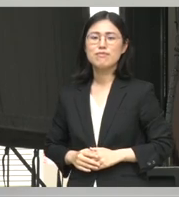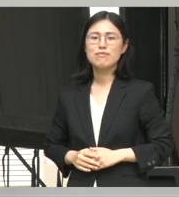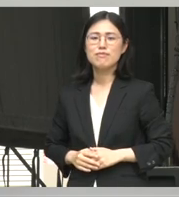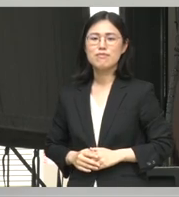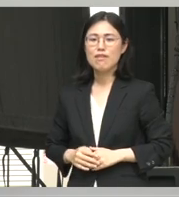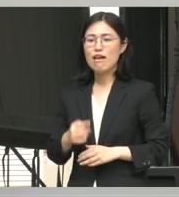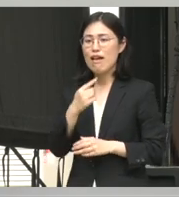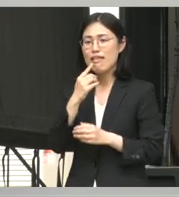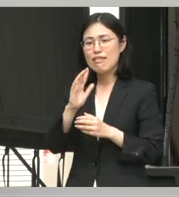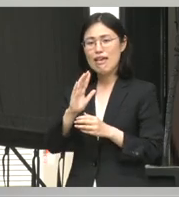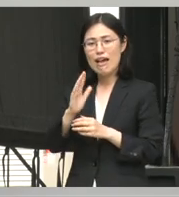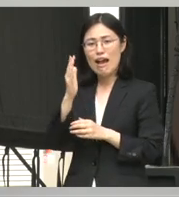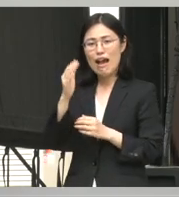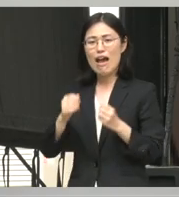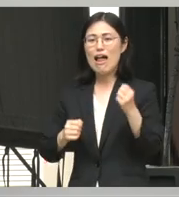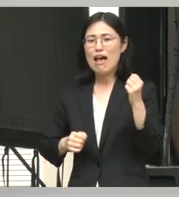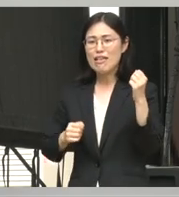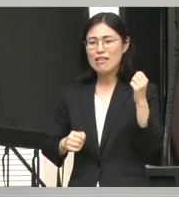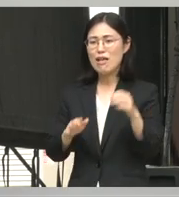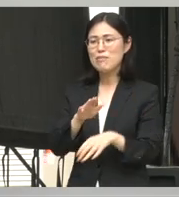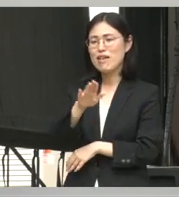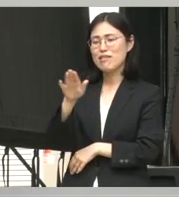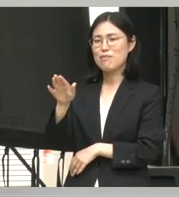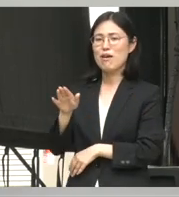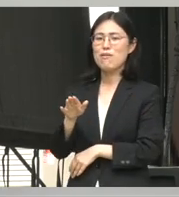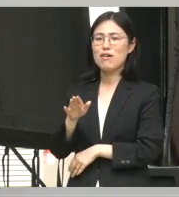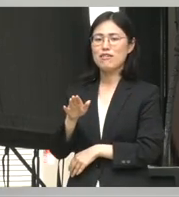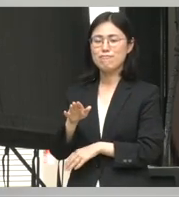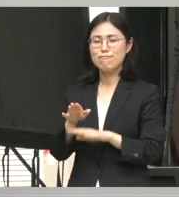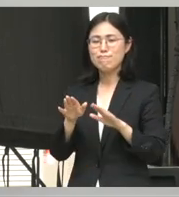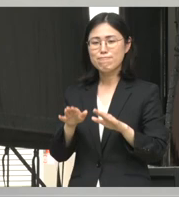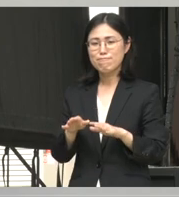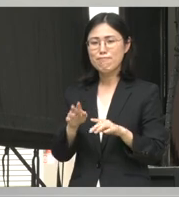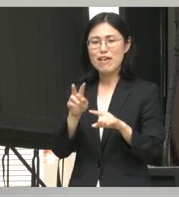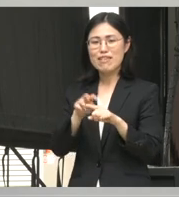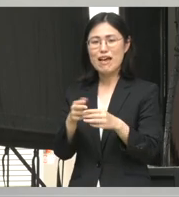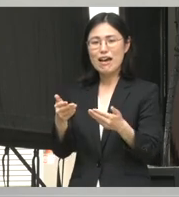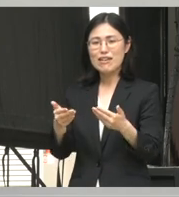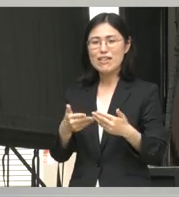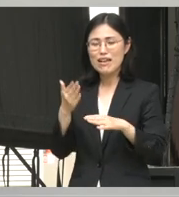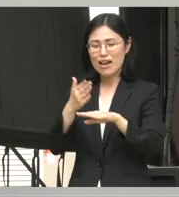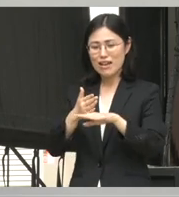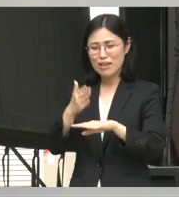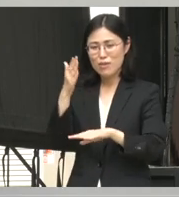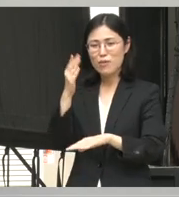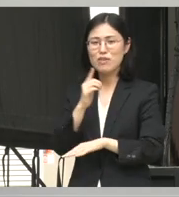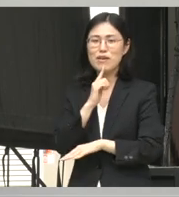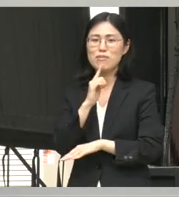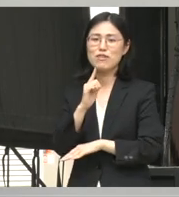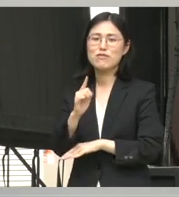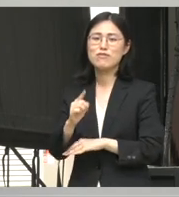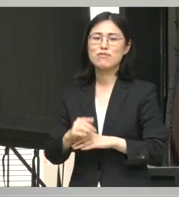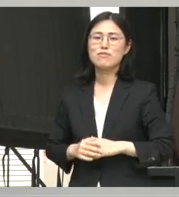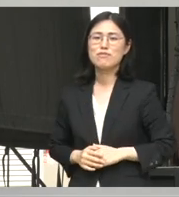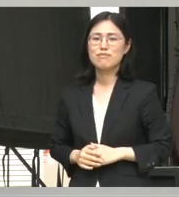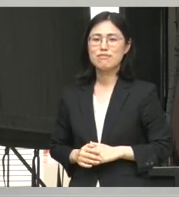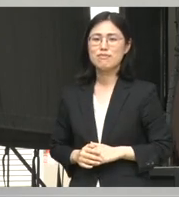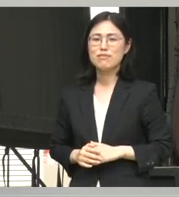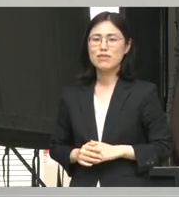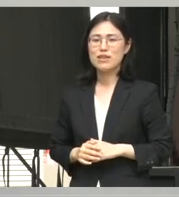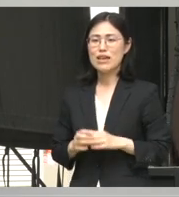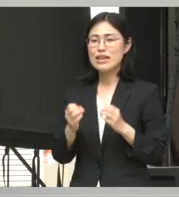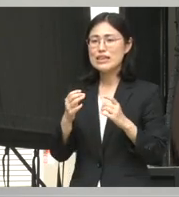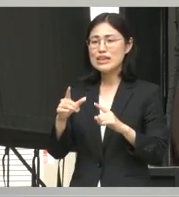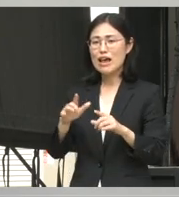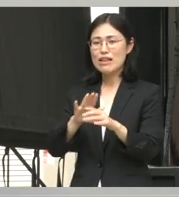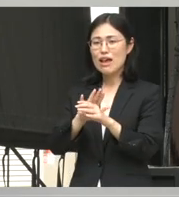聖火ランナーの皆様、本日はご参加いただき誠にありがとうございます。新型コロナウイルス感